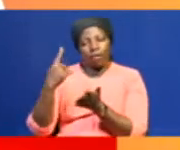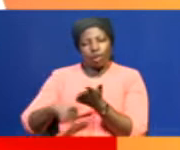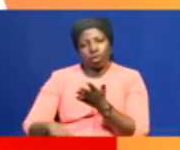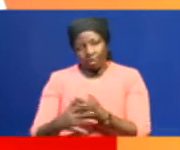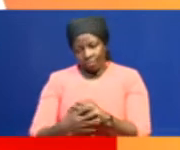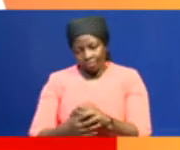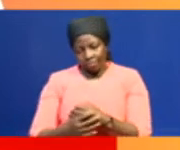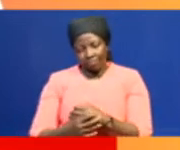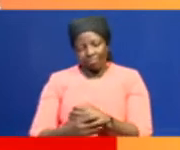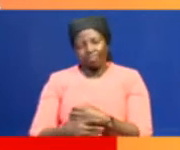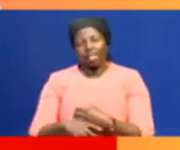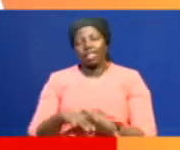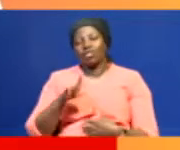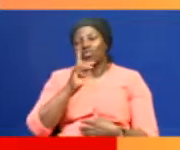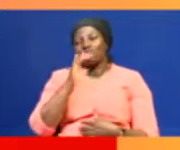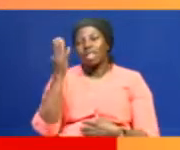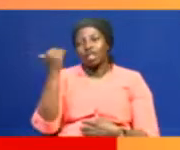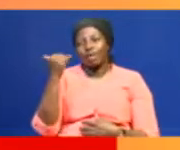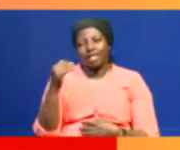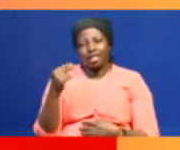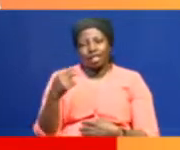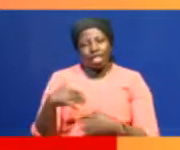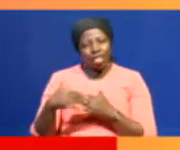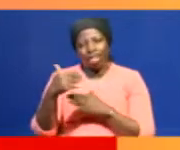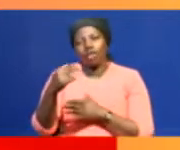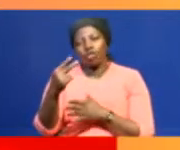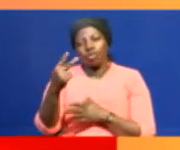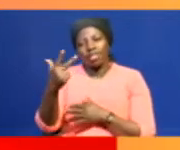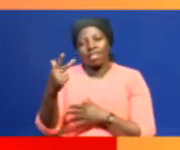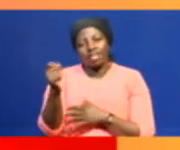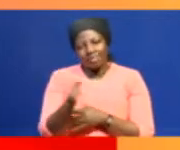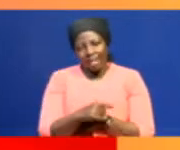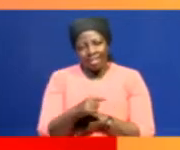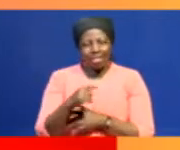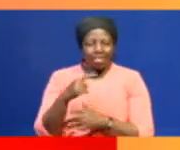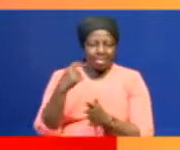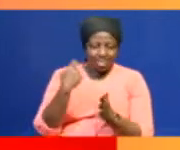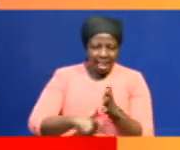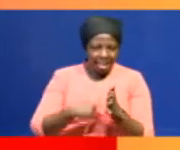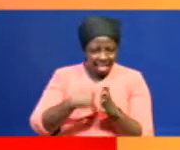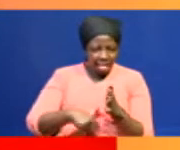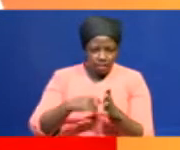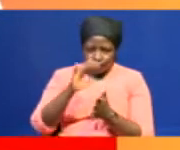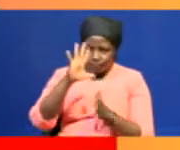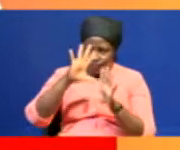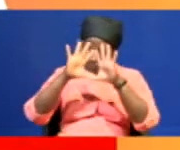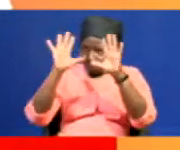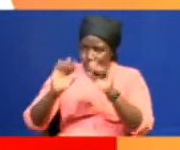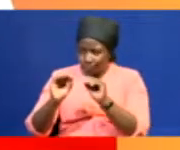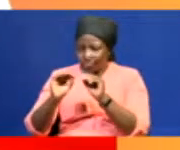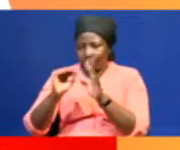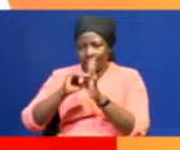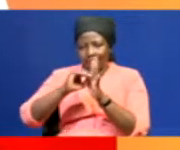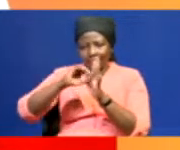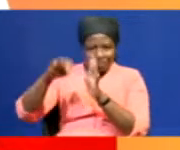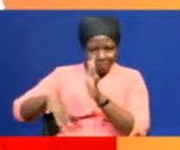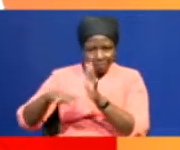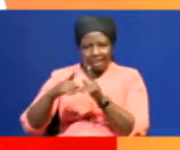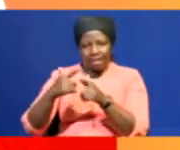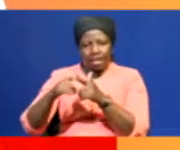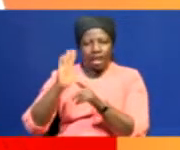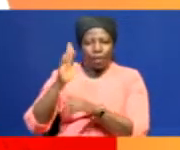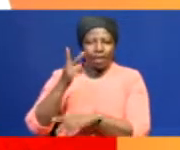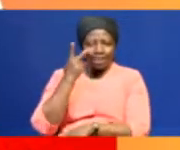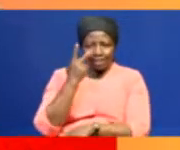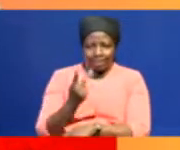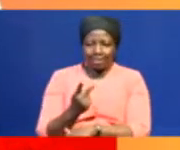tunaitarajia kwamba maybe miezi mbili tatu hiyo ushuru yote kama itakuwa consolidated itolewe kila kitu, sasa tutaanza kuona pikipiki